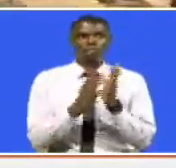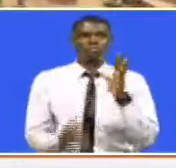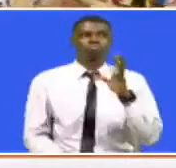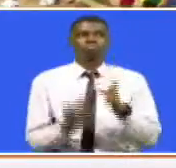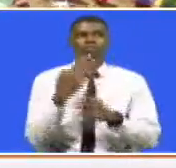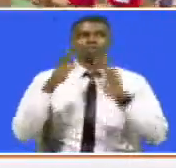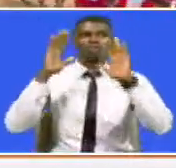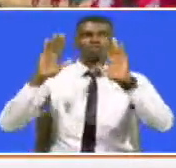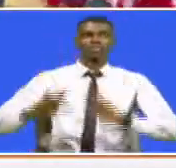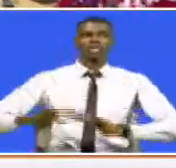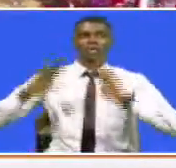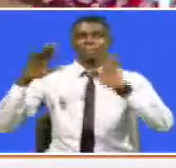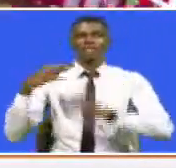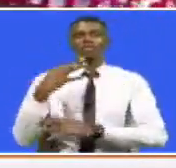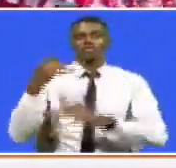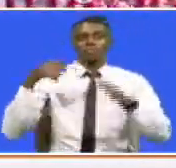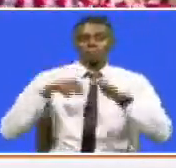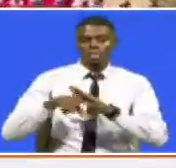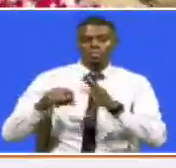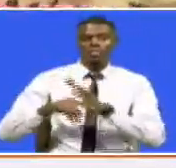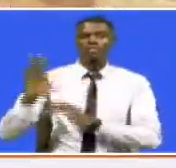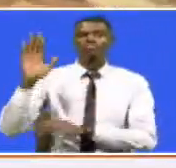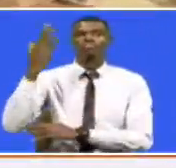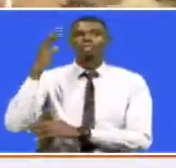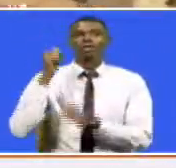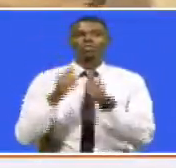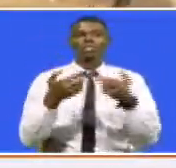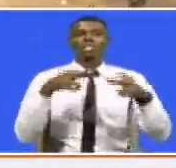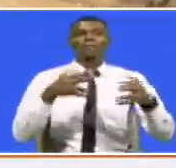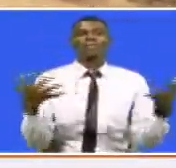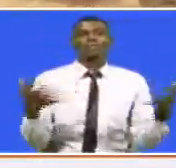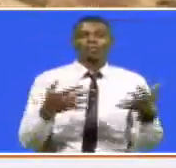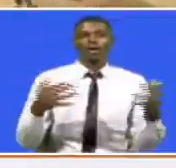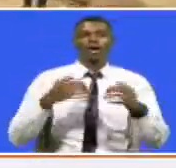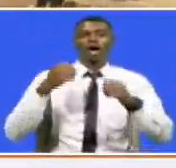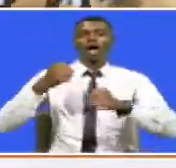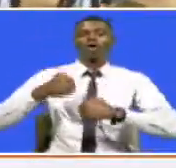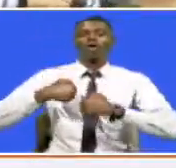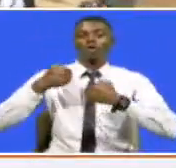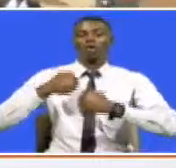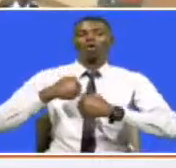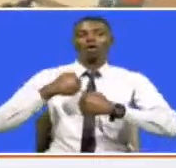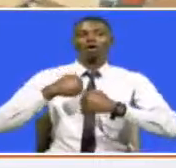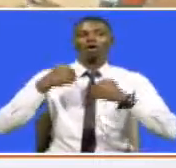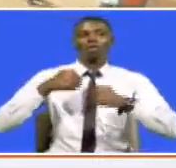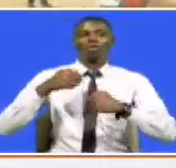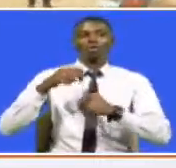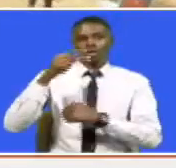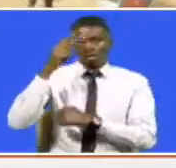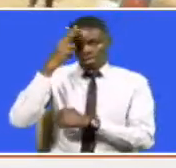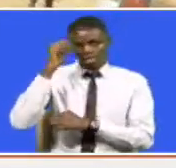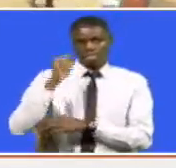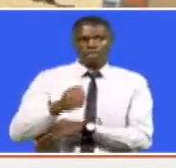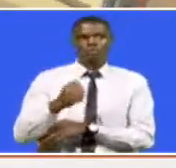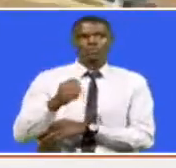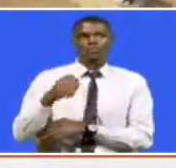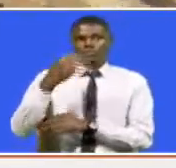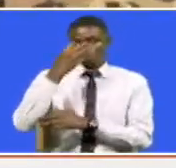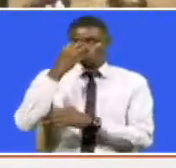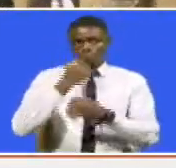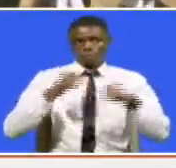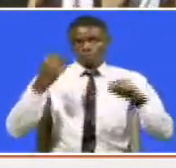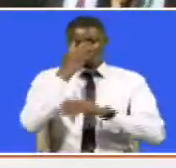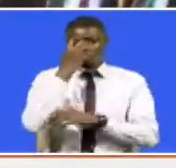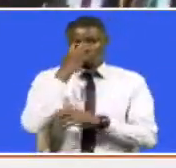wa kampeni ya upanzi wa miti zilizofanyika Ngong Kajiado. Katika hafla hiyo ya pili, Rais Ruto